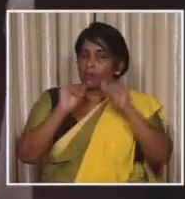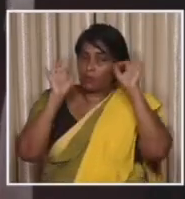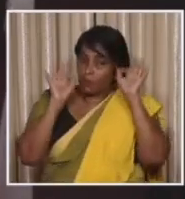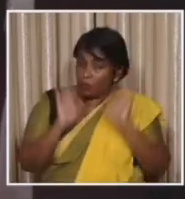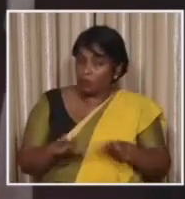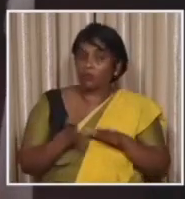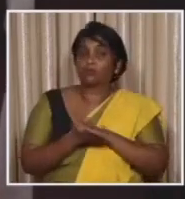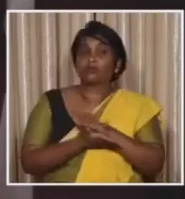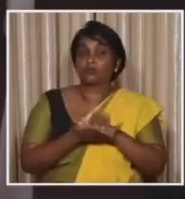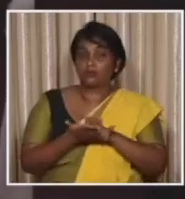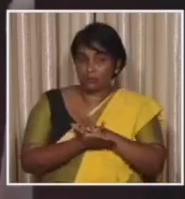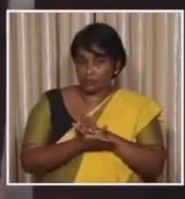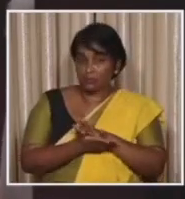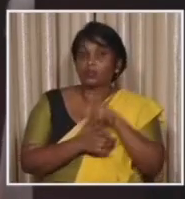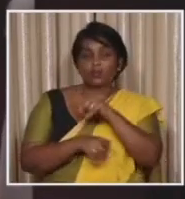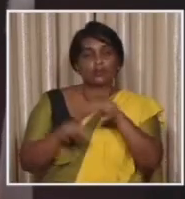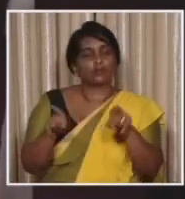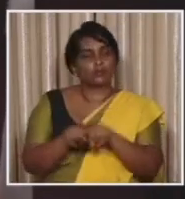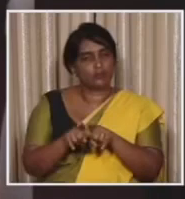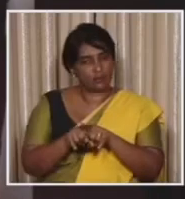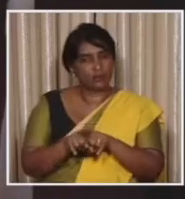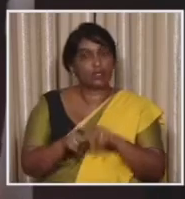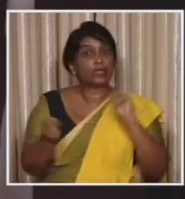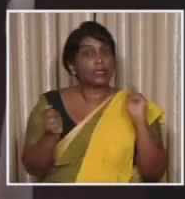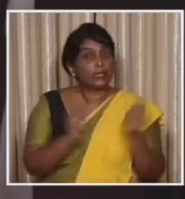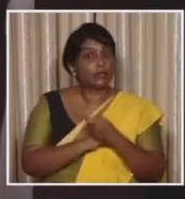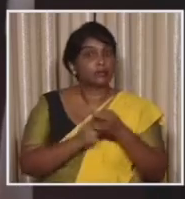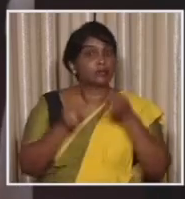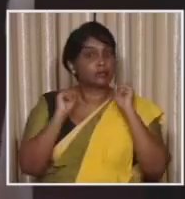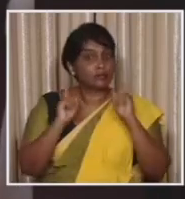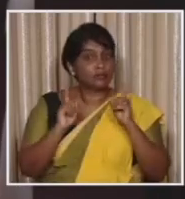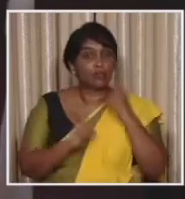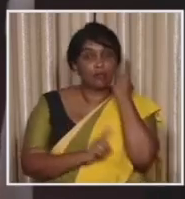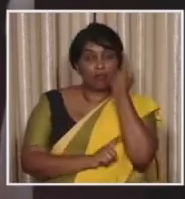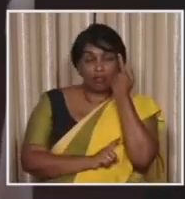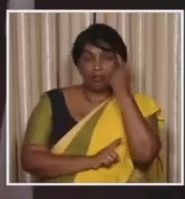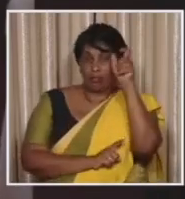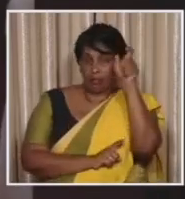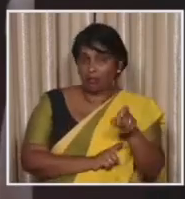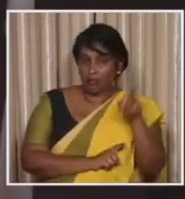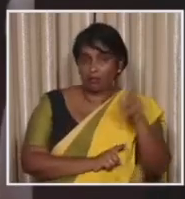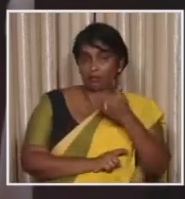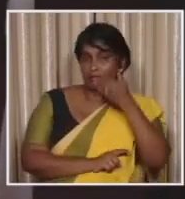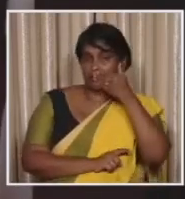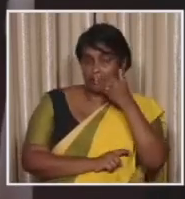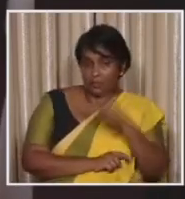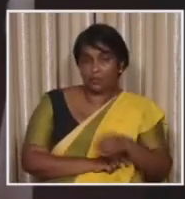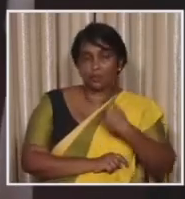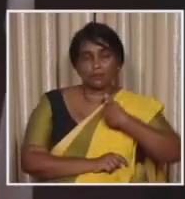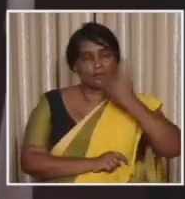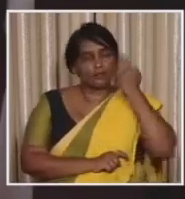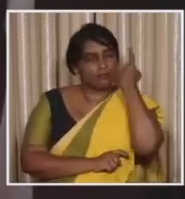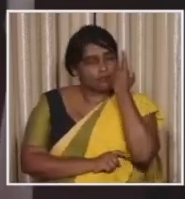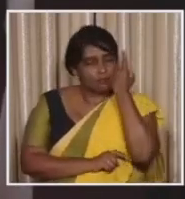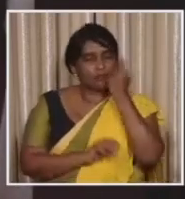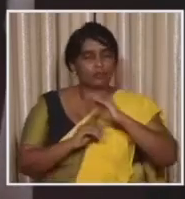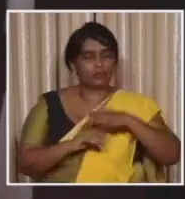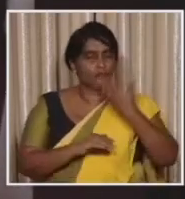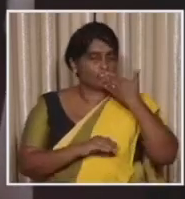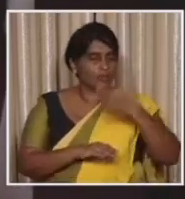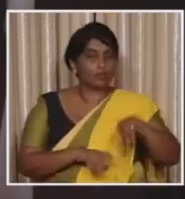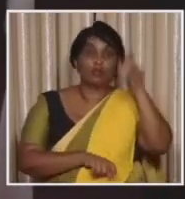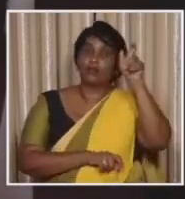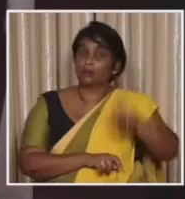නොවන විදිහටත් ඒ වගේම ක්‍රිකට් ක්‍රීඩාවේ දක්ෂයාට නිපුණතාවයේ කුසලතාවයේ හැකියාව